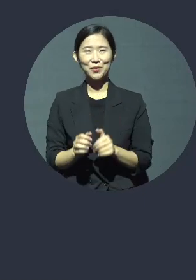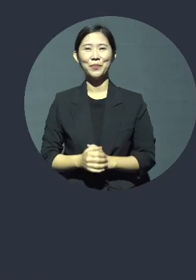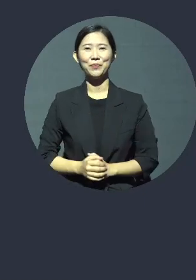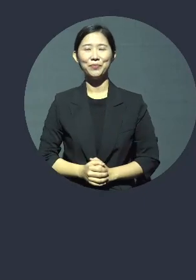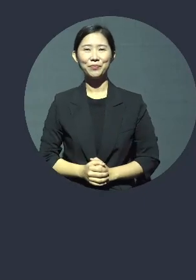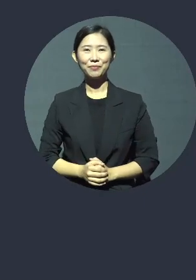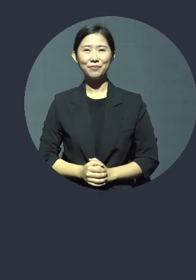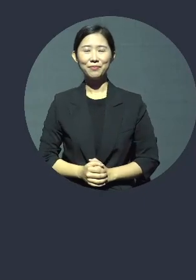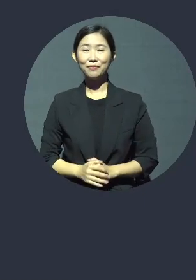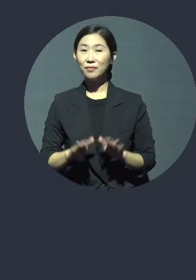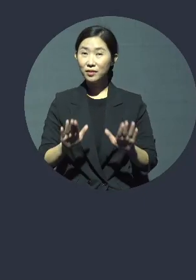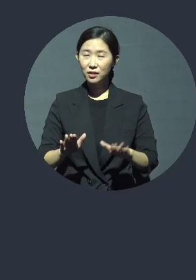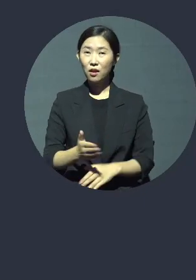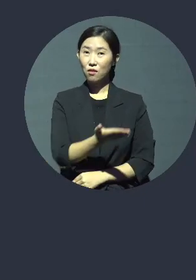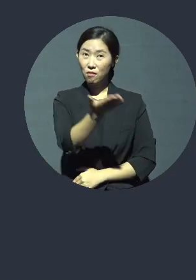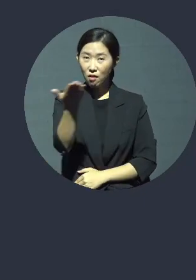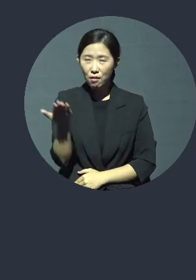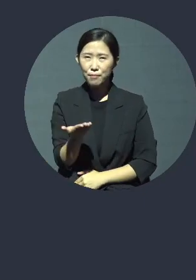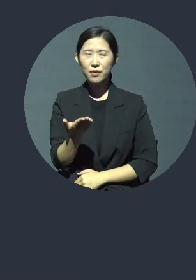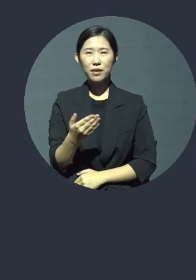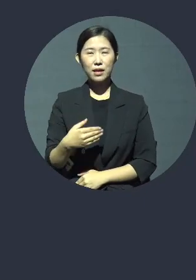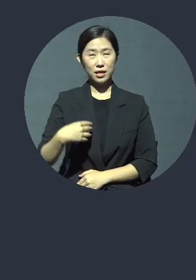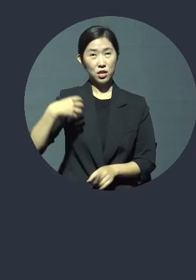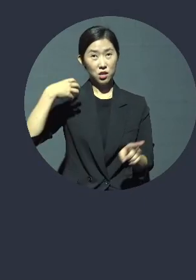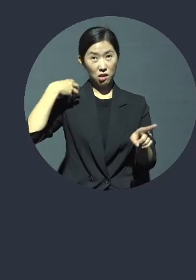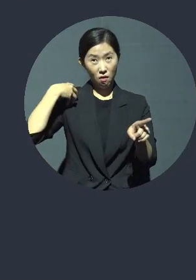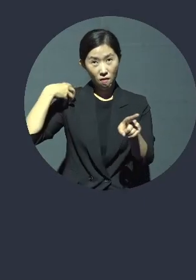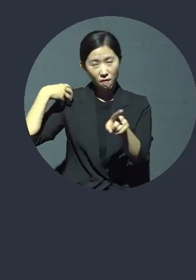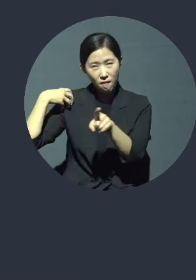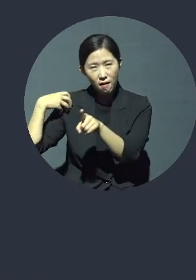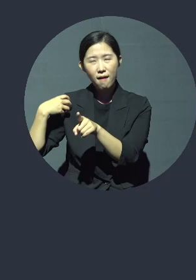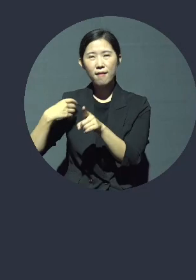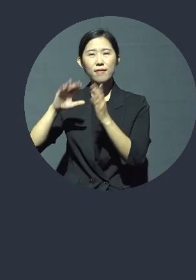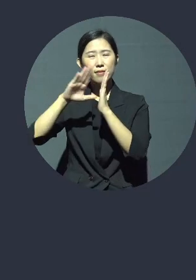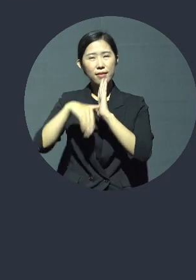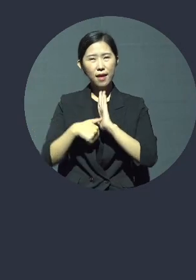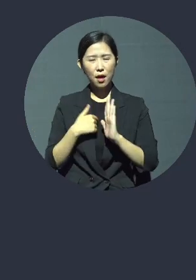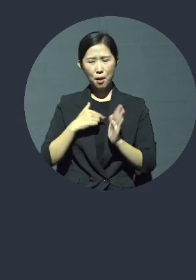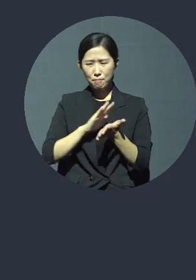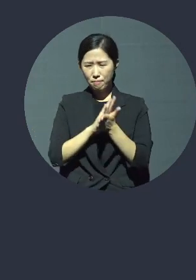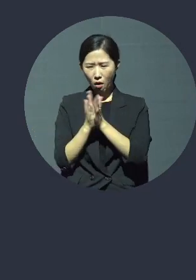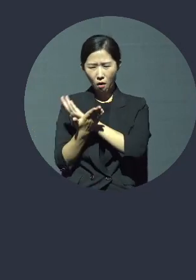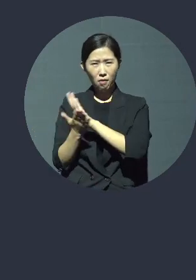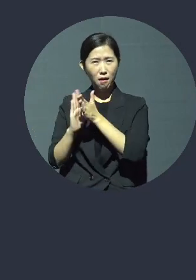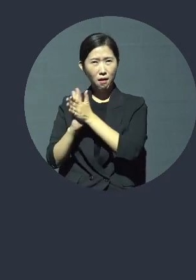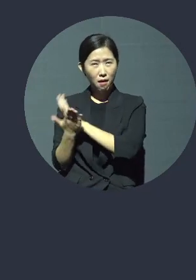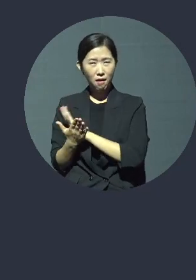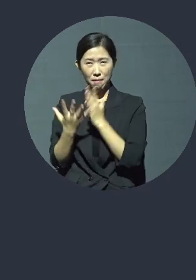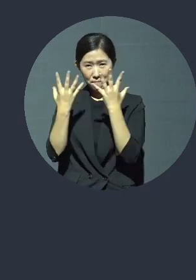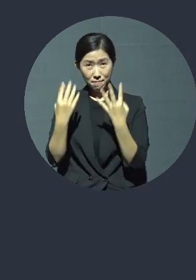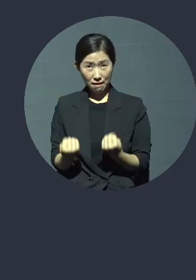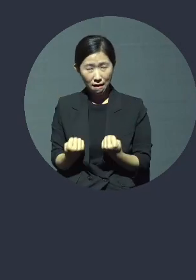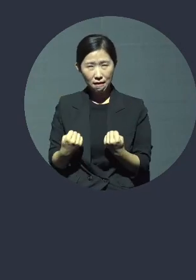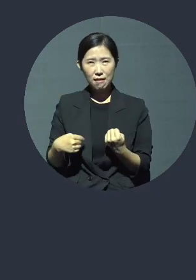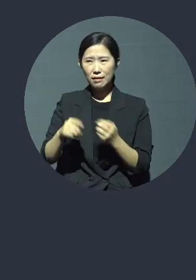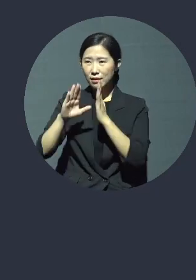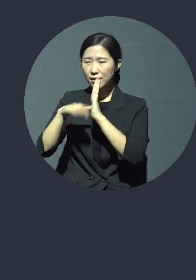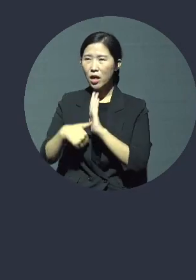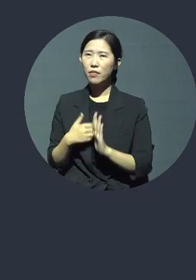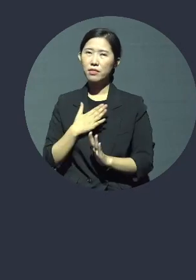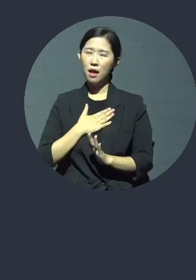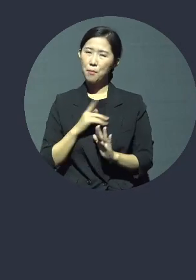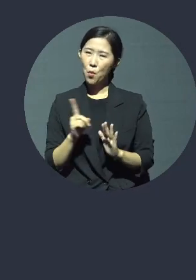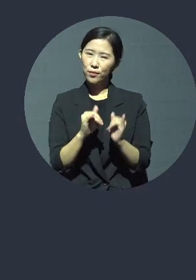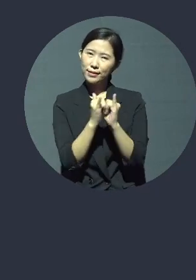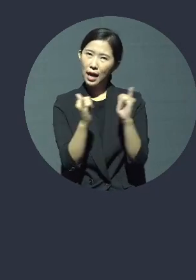이제 여러분들이 각자의 자리에서 더욱 다변화되어지고 또 확장되어가는 디자인의 역할을 이제 진행을 할 때 늘 인간